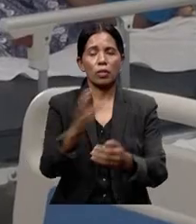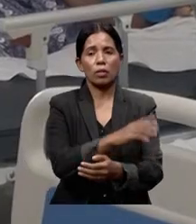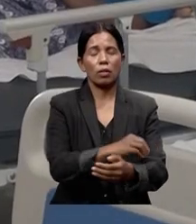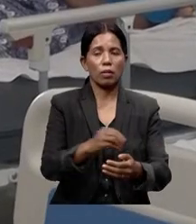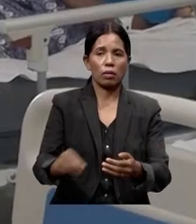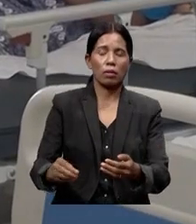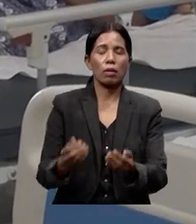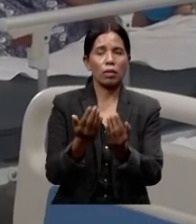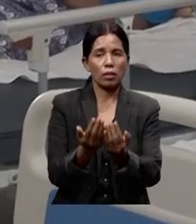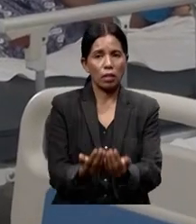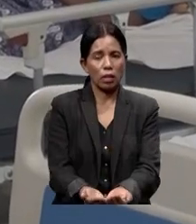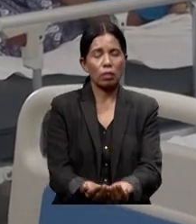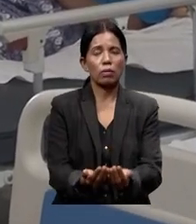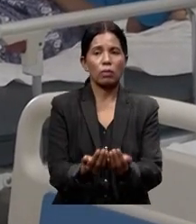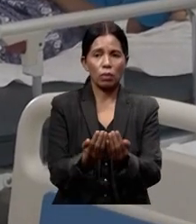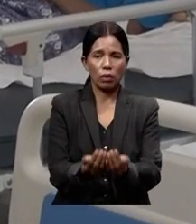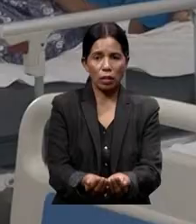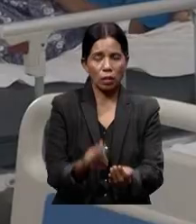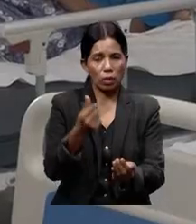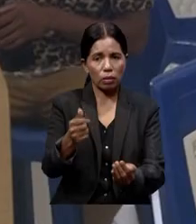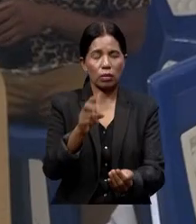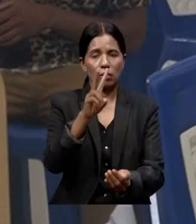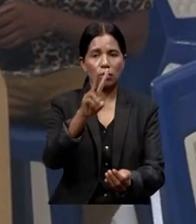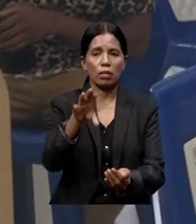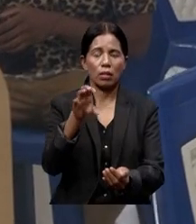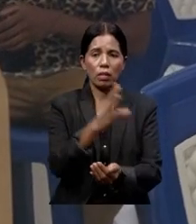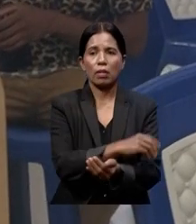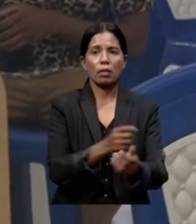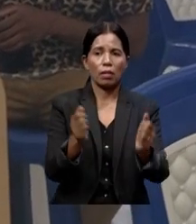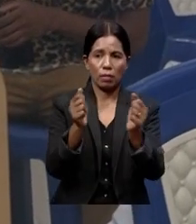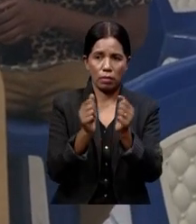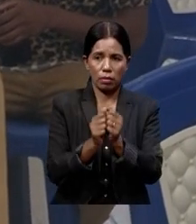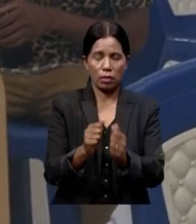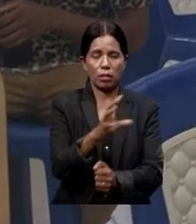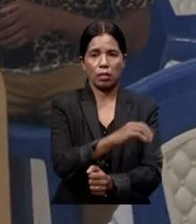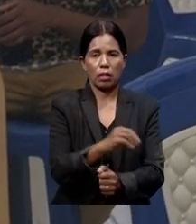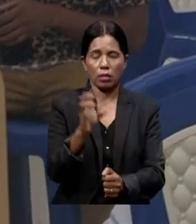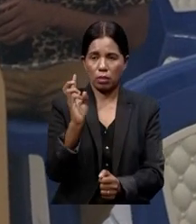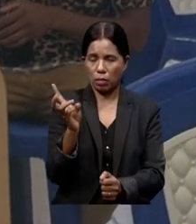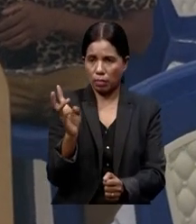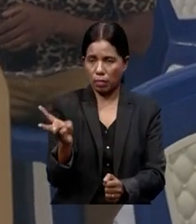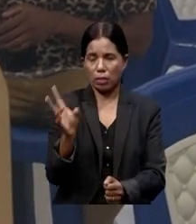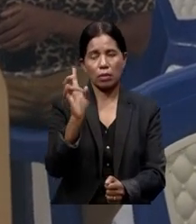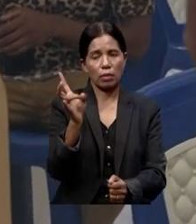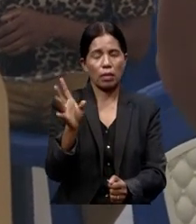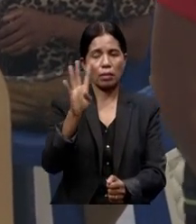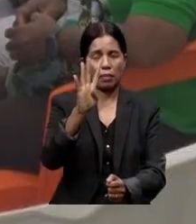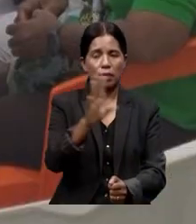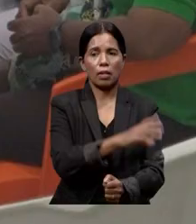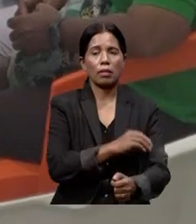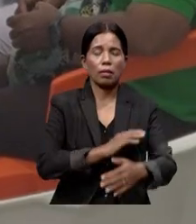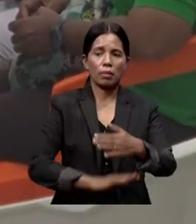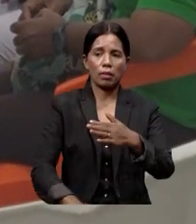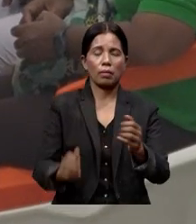hokondisaun pezu menus usi rihun rua atus lima ka primatur hamutuk hitunulu resin hat, no partu normal hamutuk naing